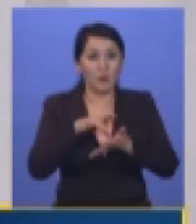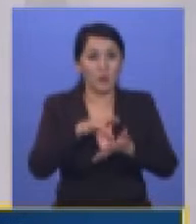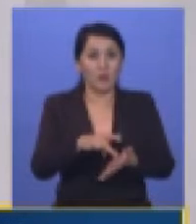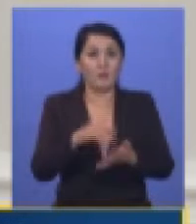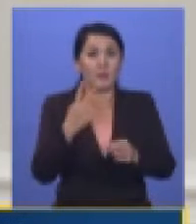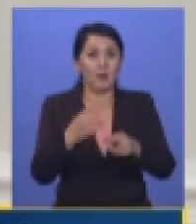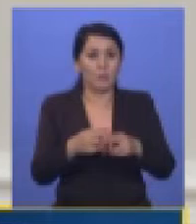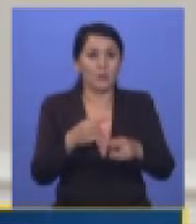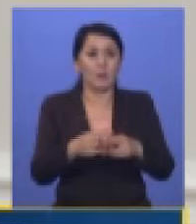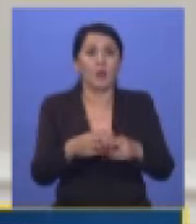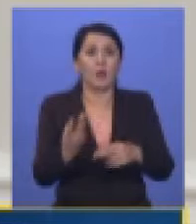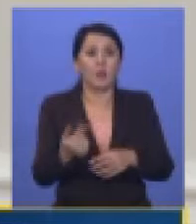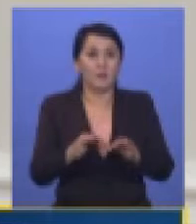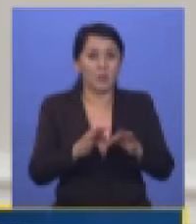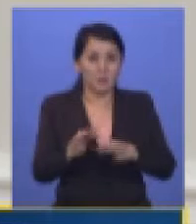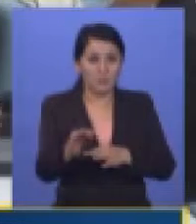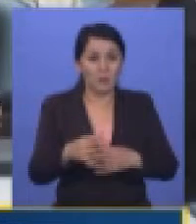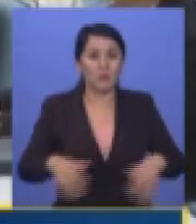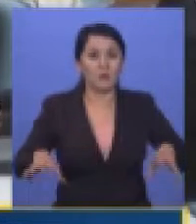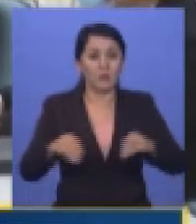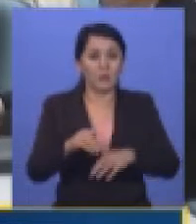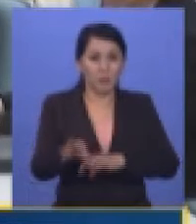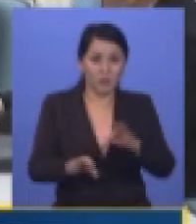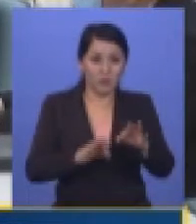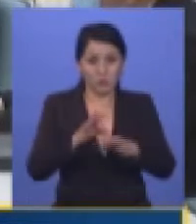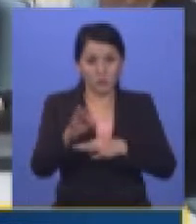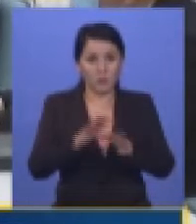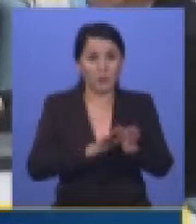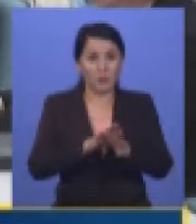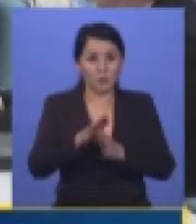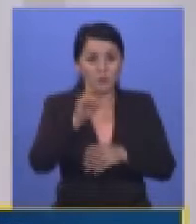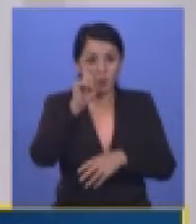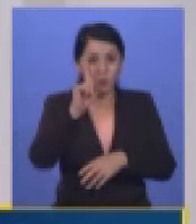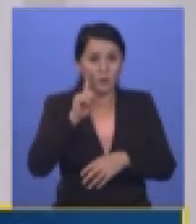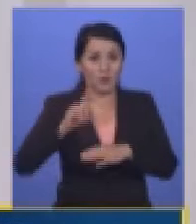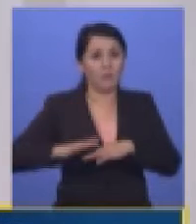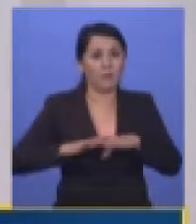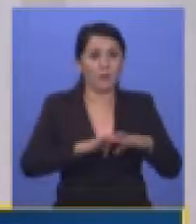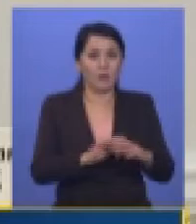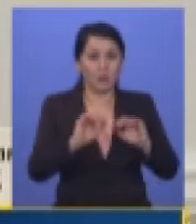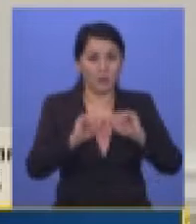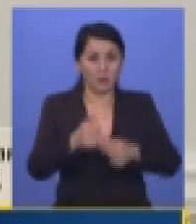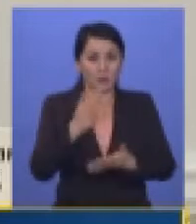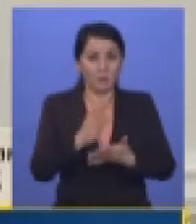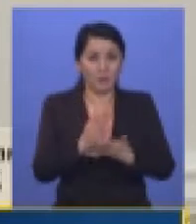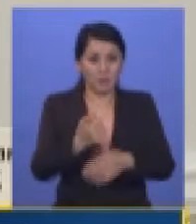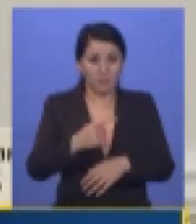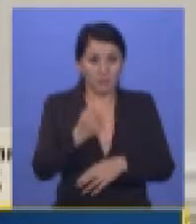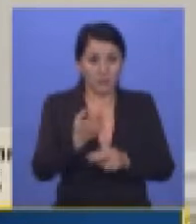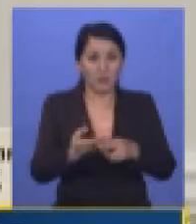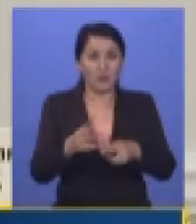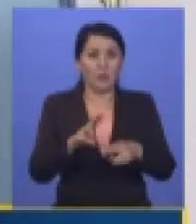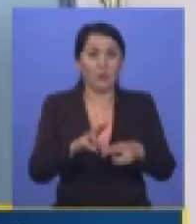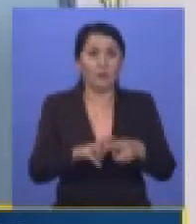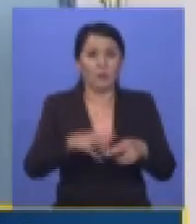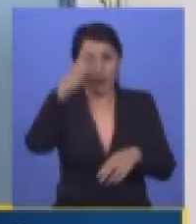тау-кен металлургиясы және қаржы саларындағы бірлескен жобаларды жүзеге асыру үшін қолайлы инвестициялық мүмкіндіктердің бар